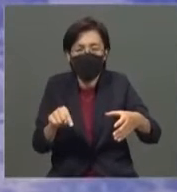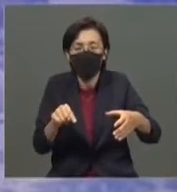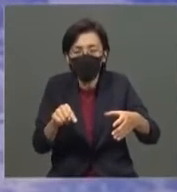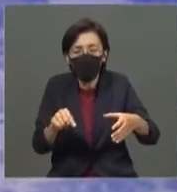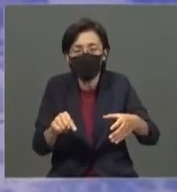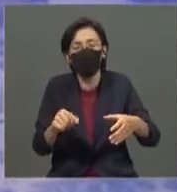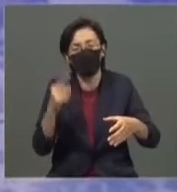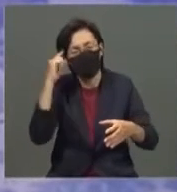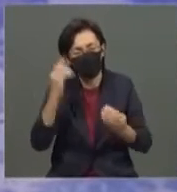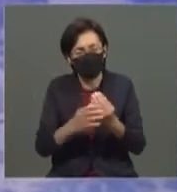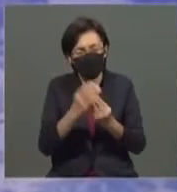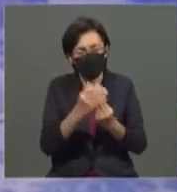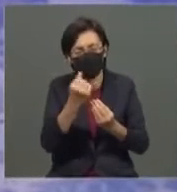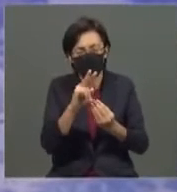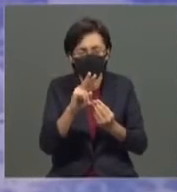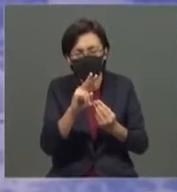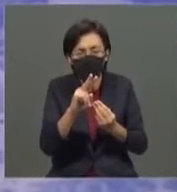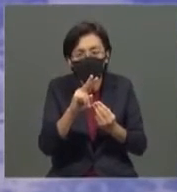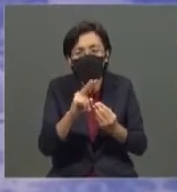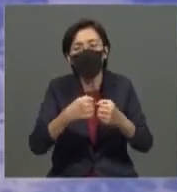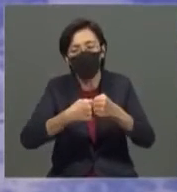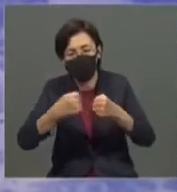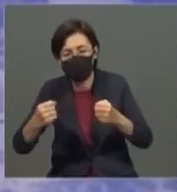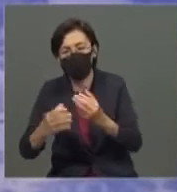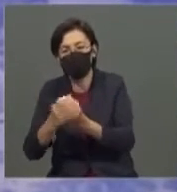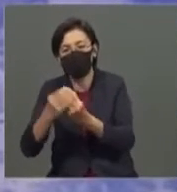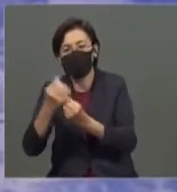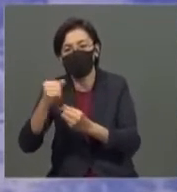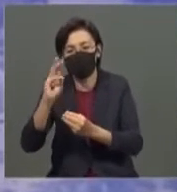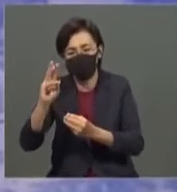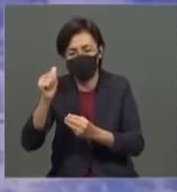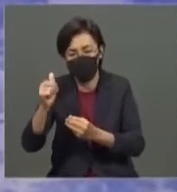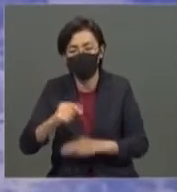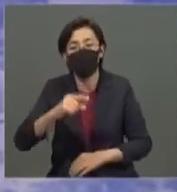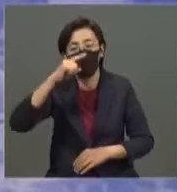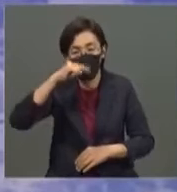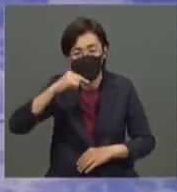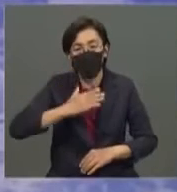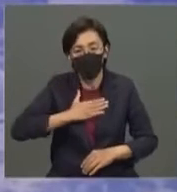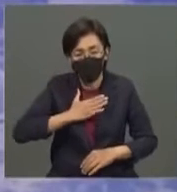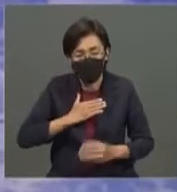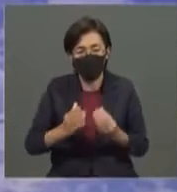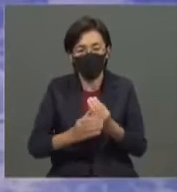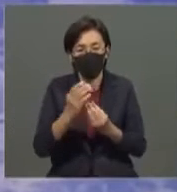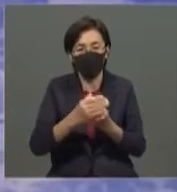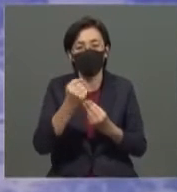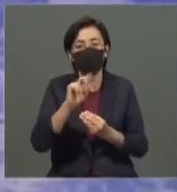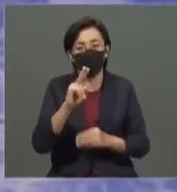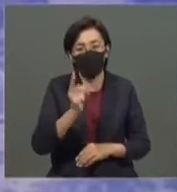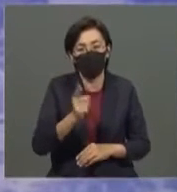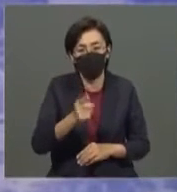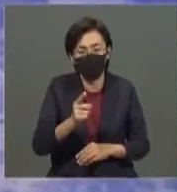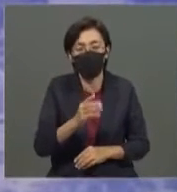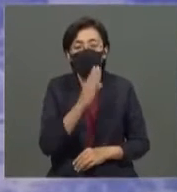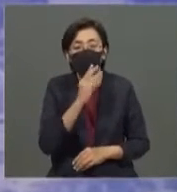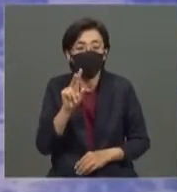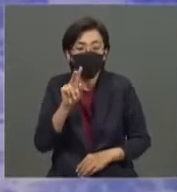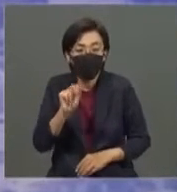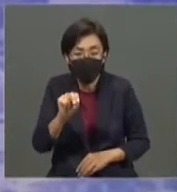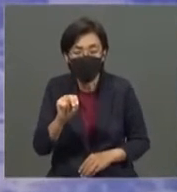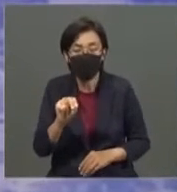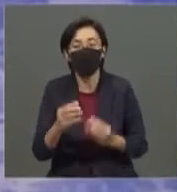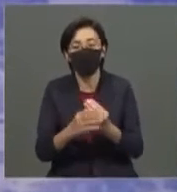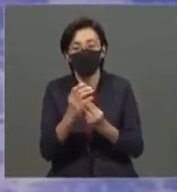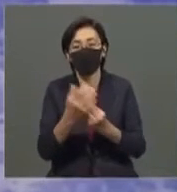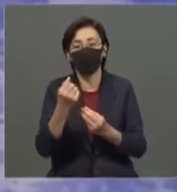ได้ถึง16สัปดาห์แต่นะครับของประเทศไทยเรายังใช้ตัวเลข12สัปดาห์เพราะฉะนั้นถ้าได้รับวันนัดอยู่ใน12สัป